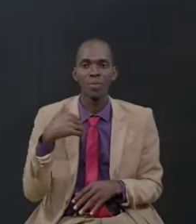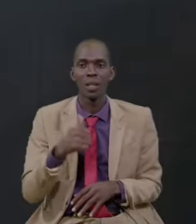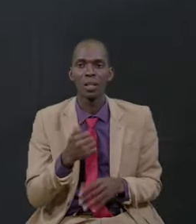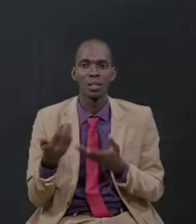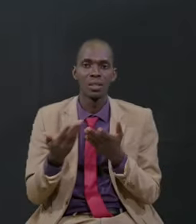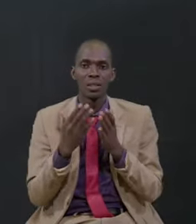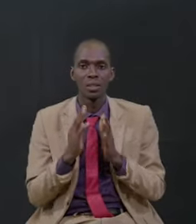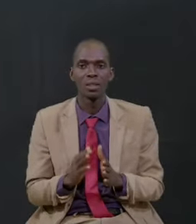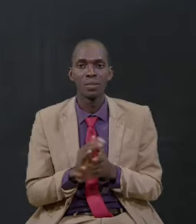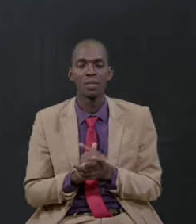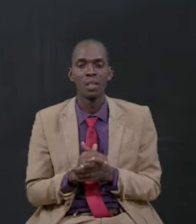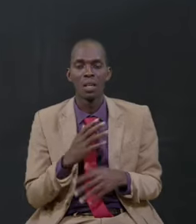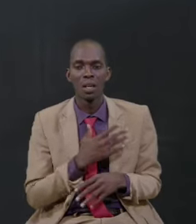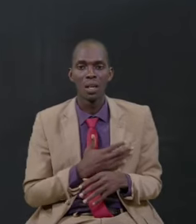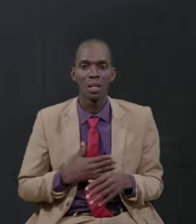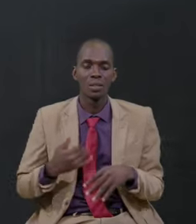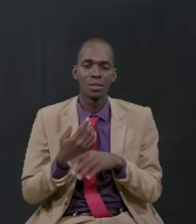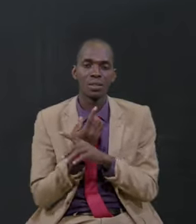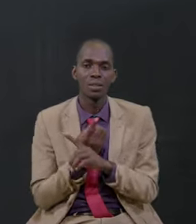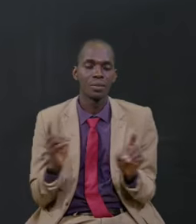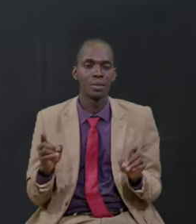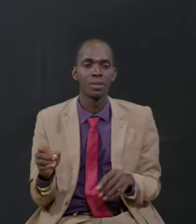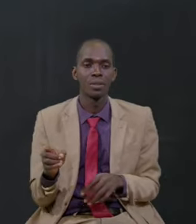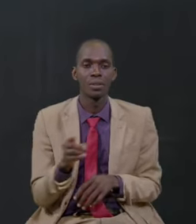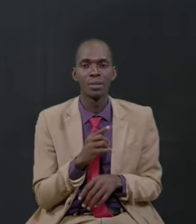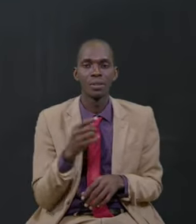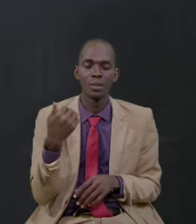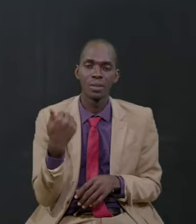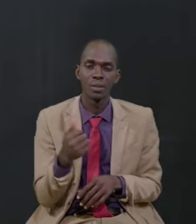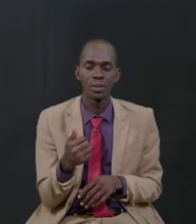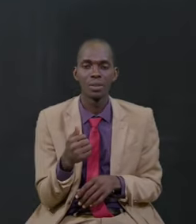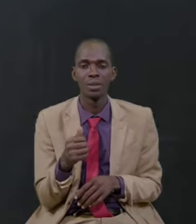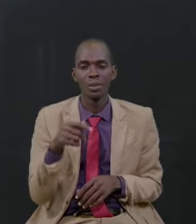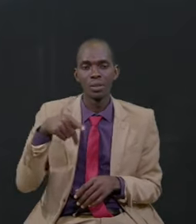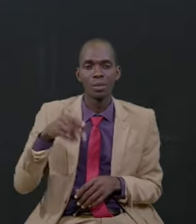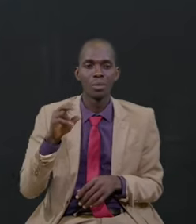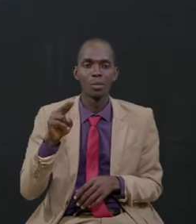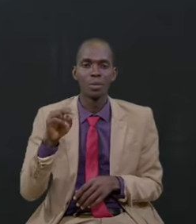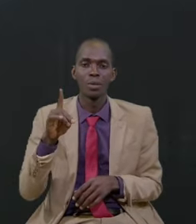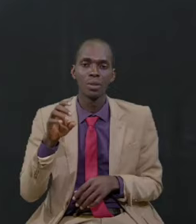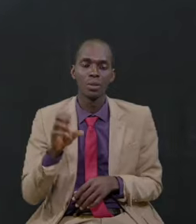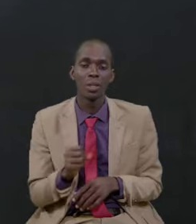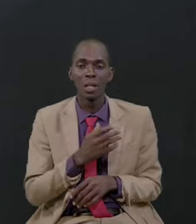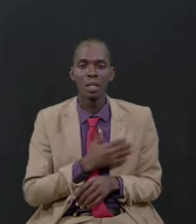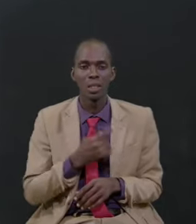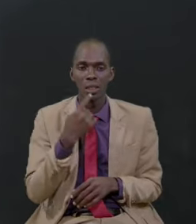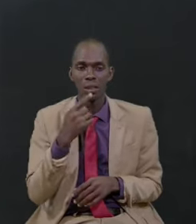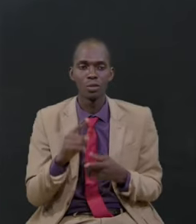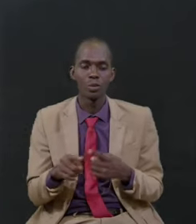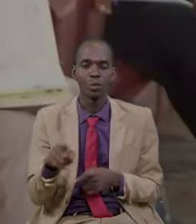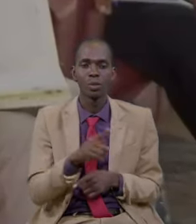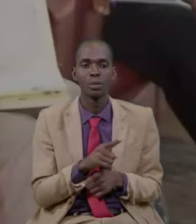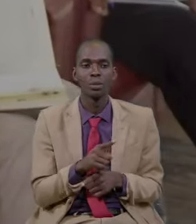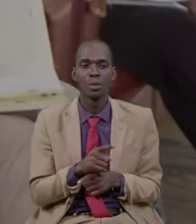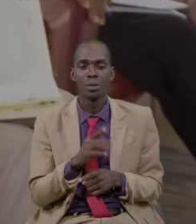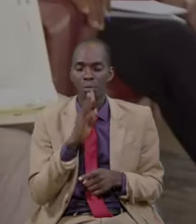serviteurs et il les donna. Il les plat dit ses serviteurs, leur donna 10 mines et leur dit, qu'est-ce qu'il a